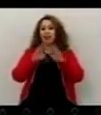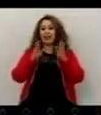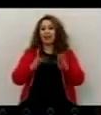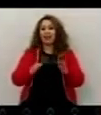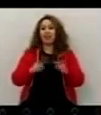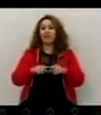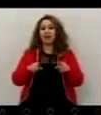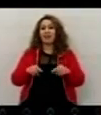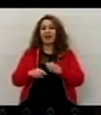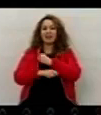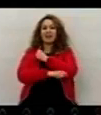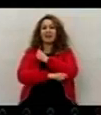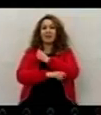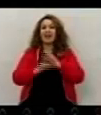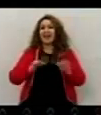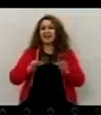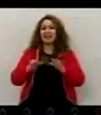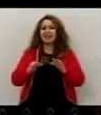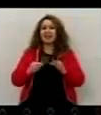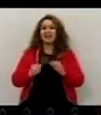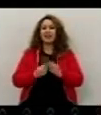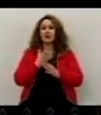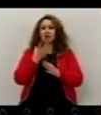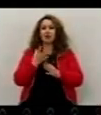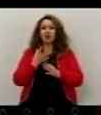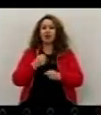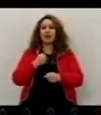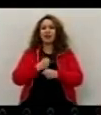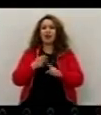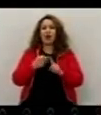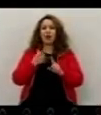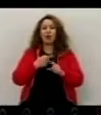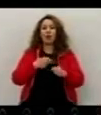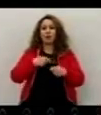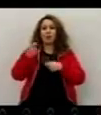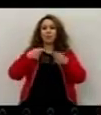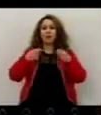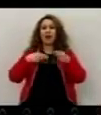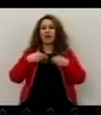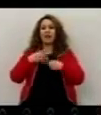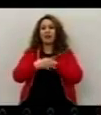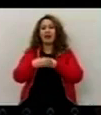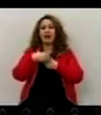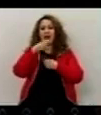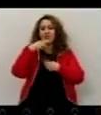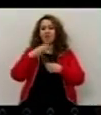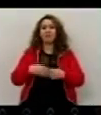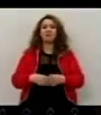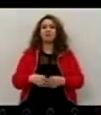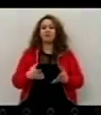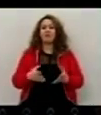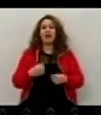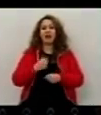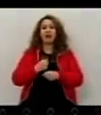الصحراوية واستخدام تقنيات مبتكرة في الإنتاج والمنتجات الاستراتيجية الموجهة للتصدير، تحديث تقنيات الإنتاج وتحسين